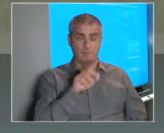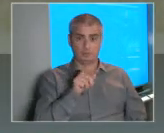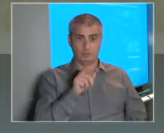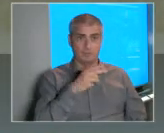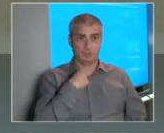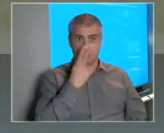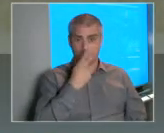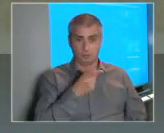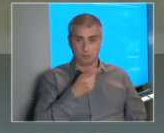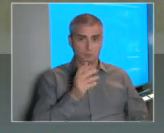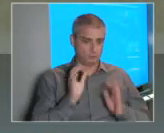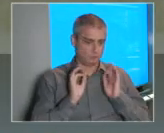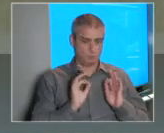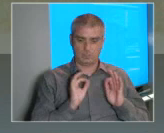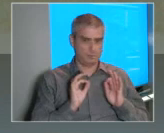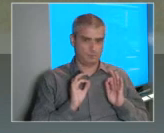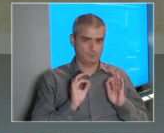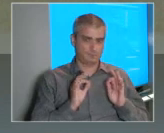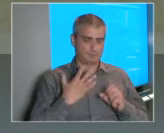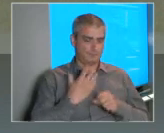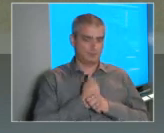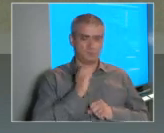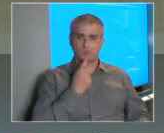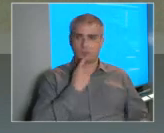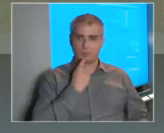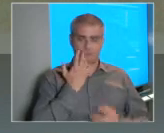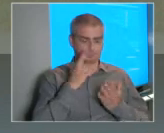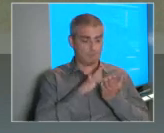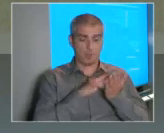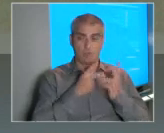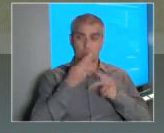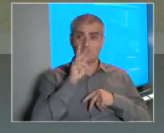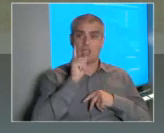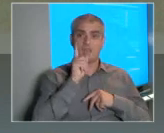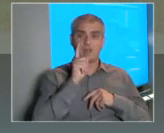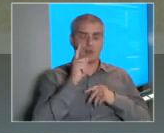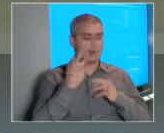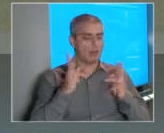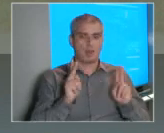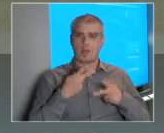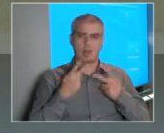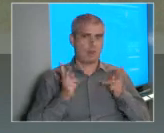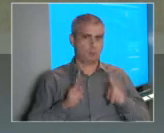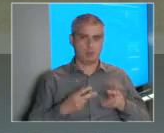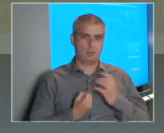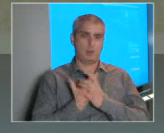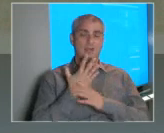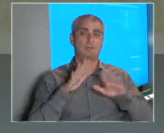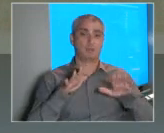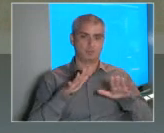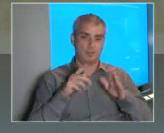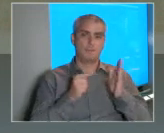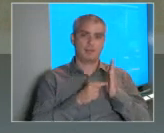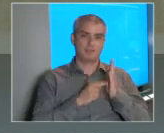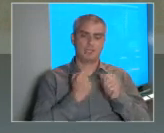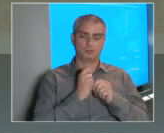מה שראינו זה באמת ניצחון של פרס במספר המנדטים, אבל חוסר יכולת ומסוגלות להרכיב ממשלה,